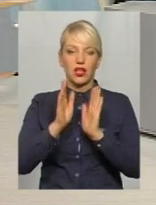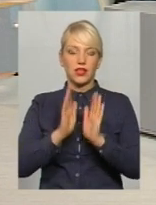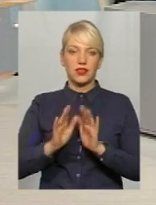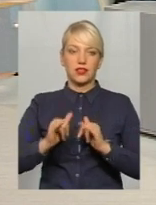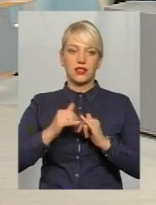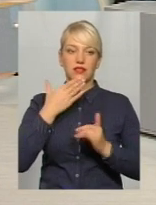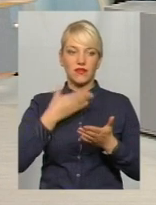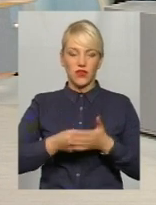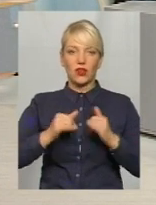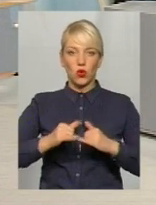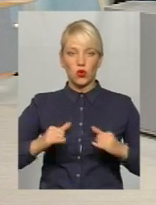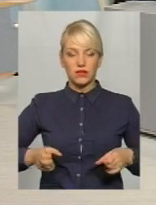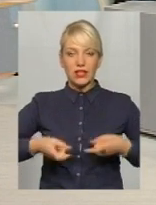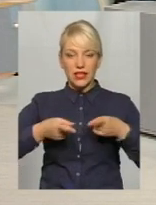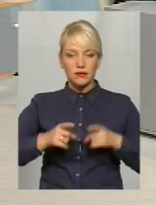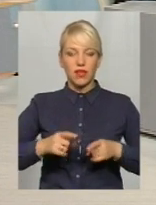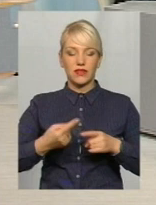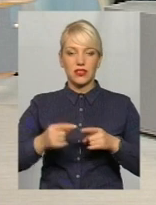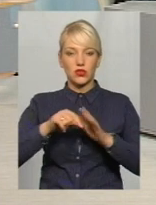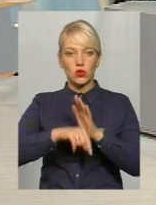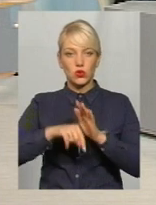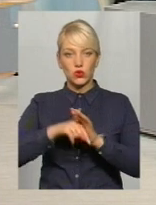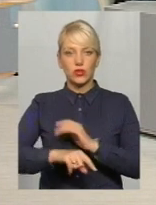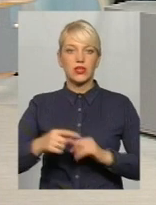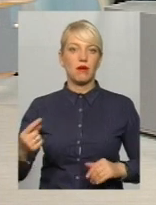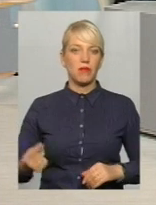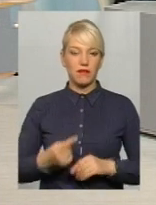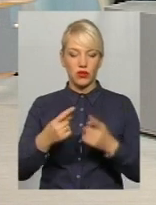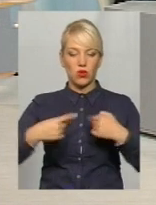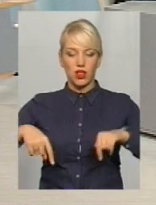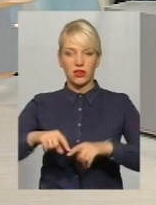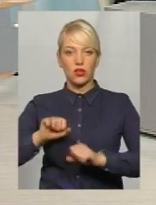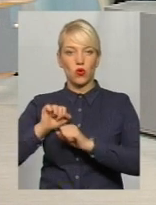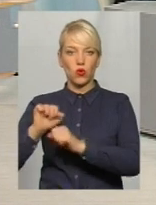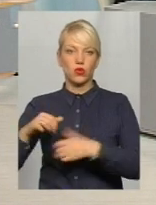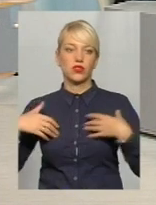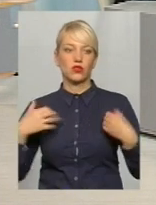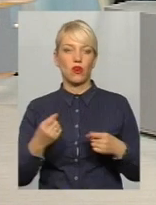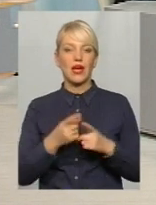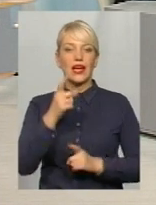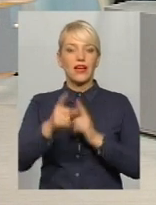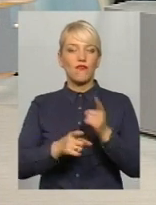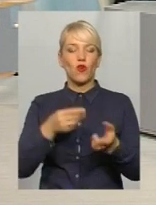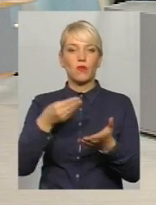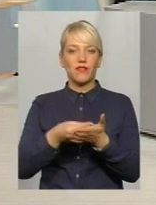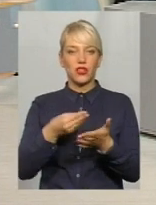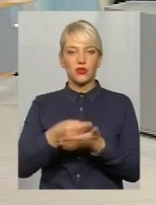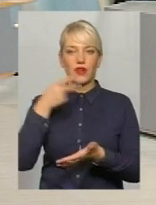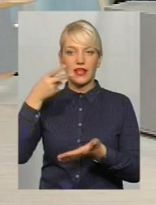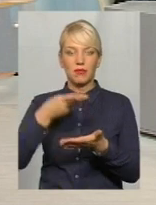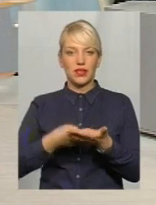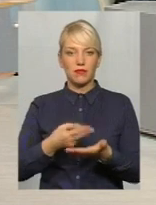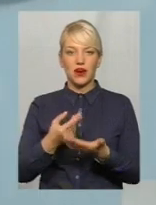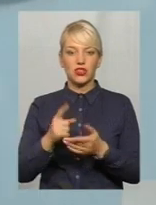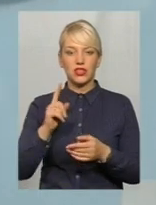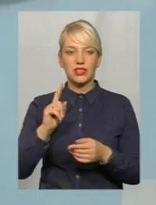розвиток. Насправді це стосується первинної ланки охорони здоров'я, тому що саме реформа фінансування, передбачена її початок